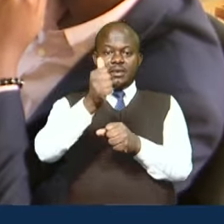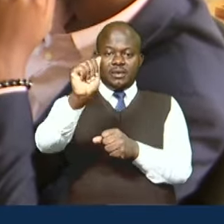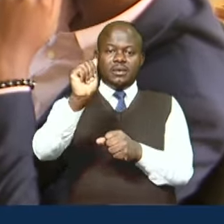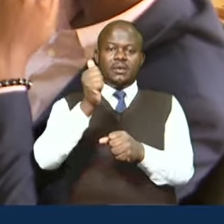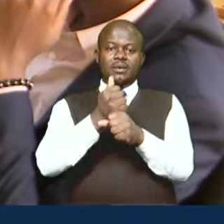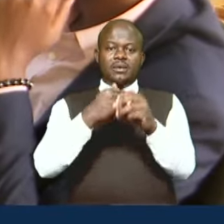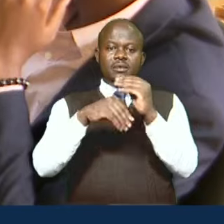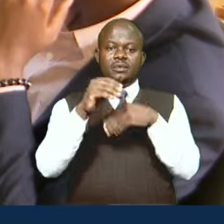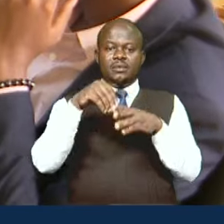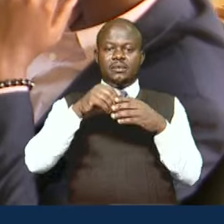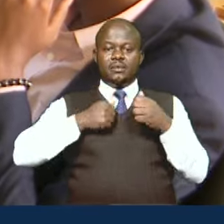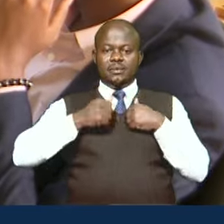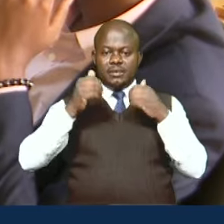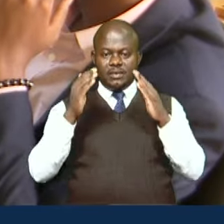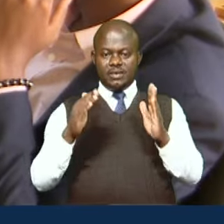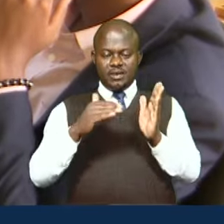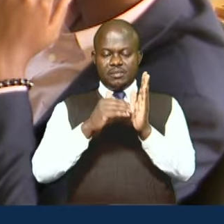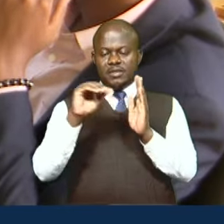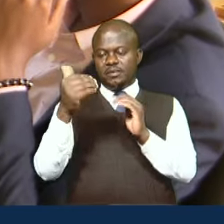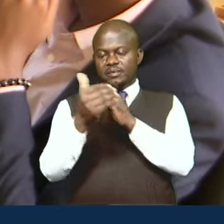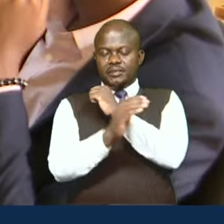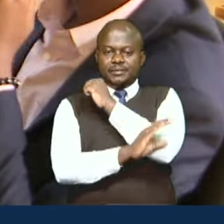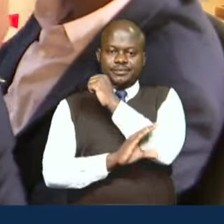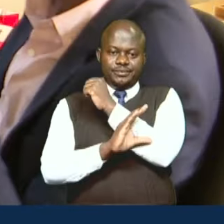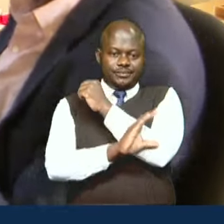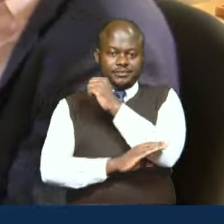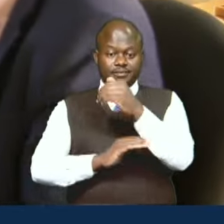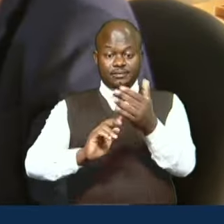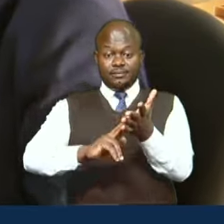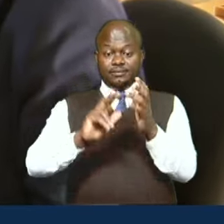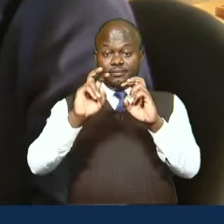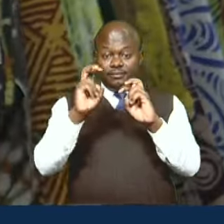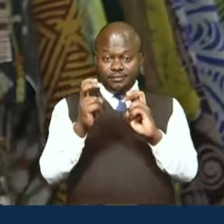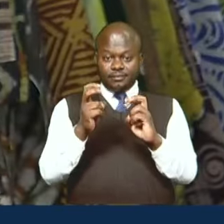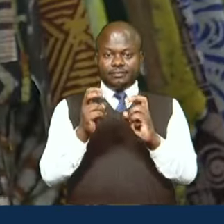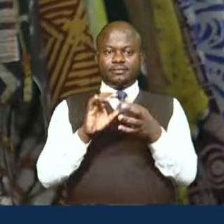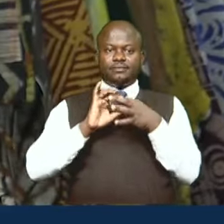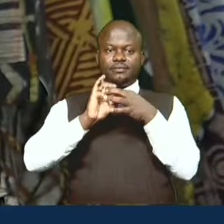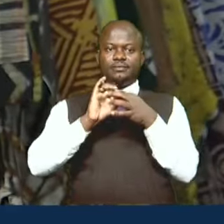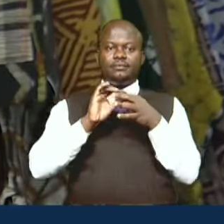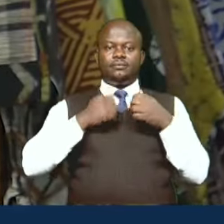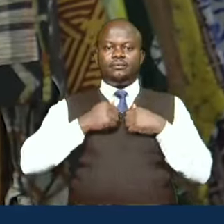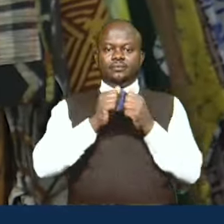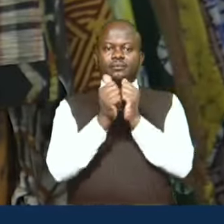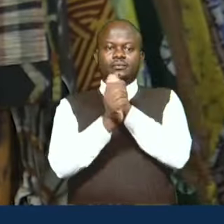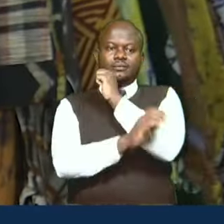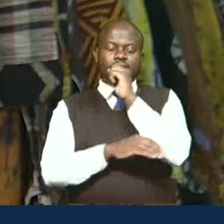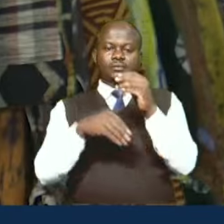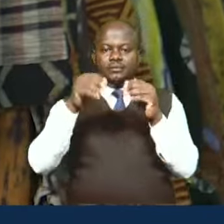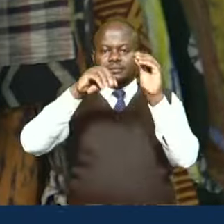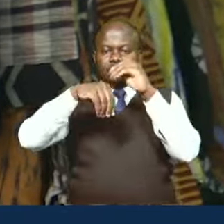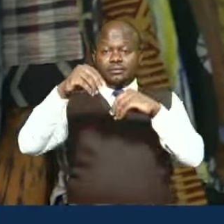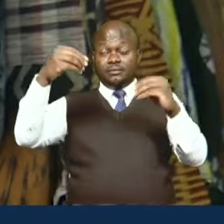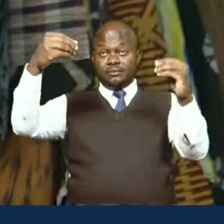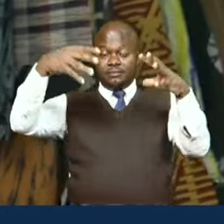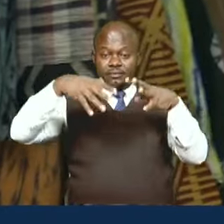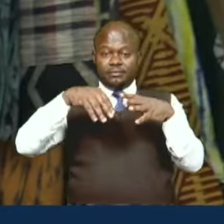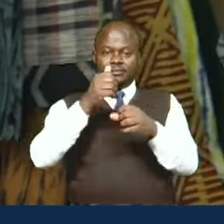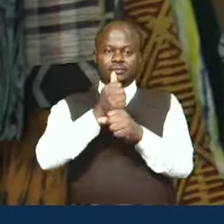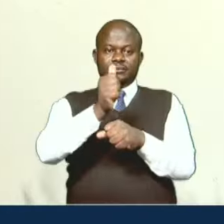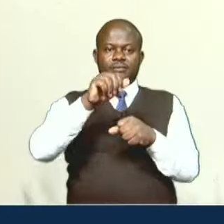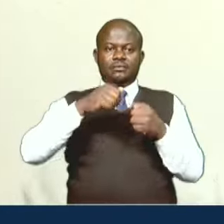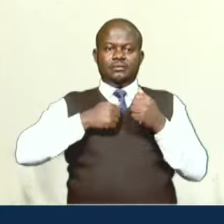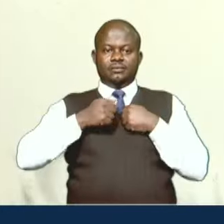ubucuruzi bwabo mu Rwanda ndetse no hanze yarwo. Ahamya adashidikanya ko imibanire y'u Rwanda n'ibindi bihugu itanga umusaruro ufatika ku bikorera bo mu